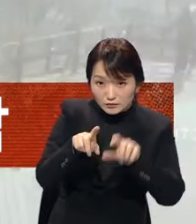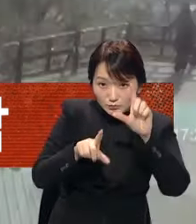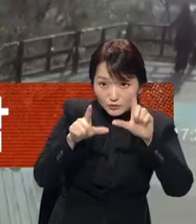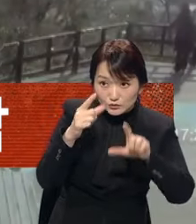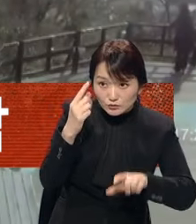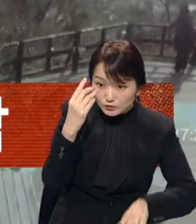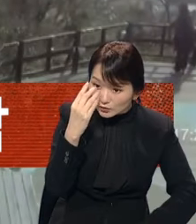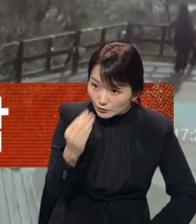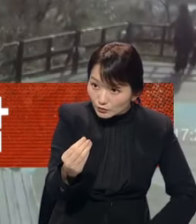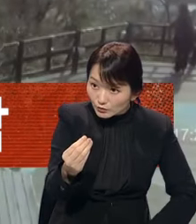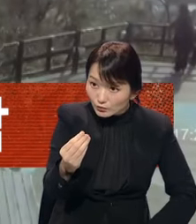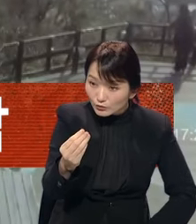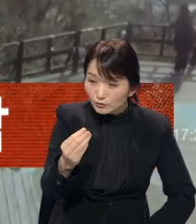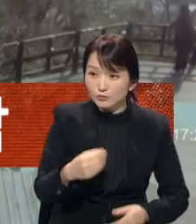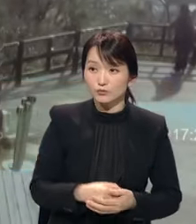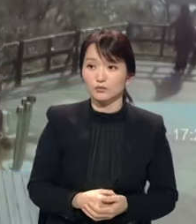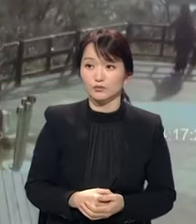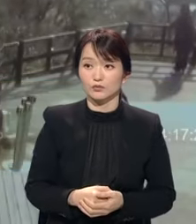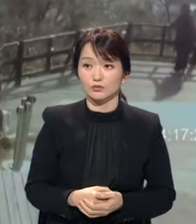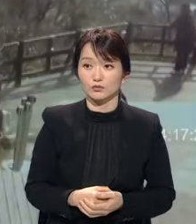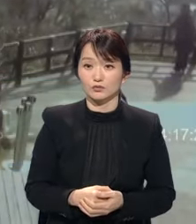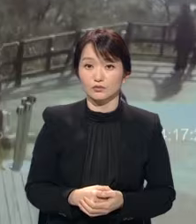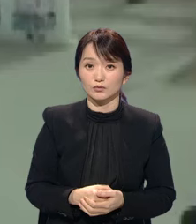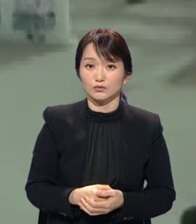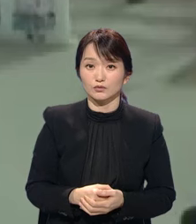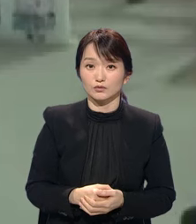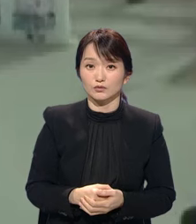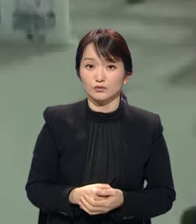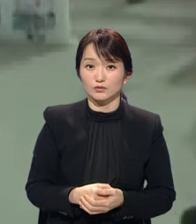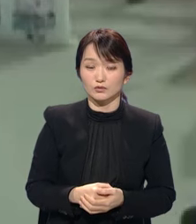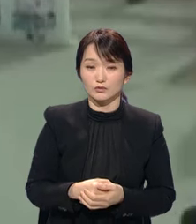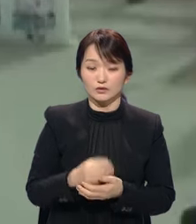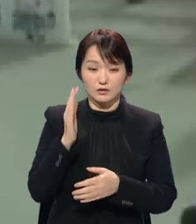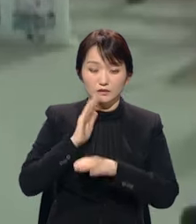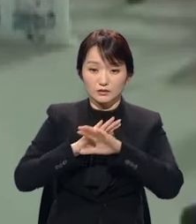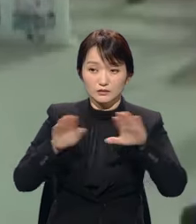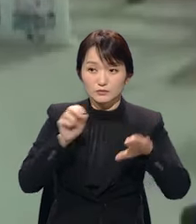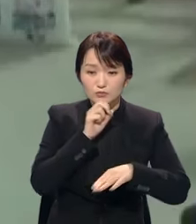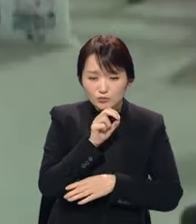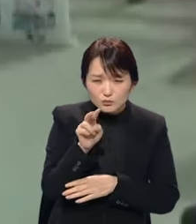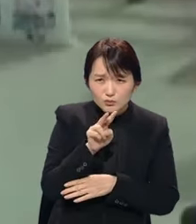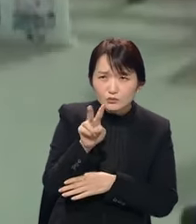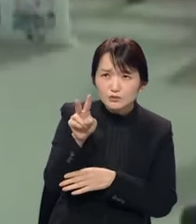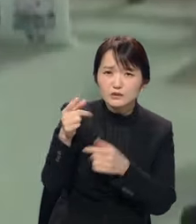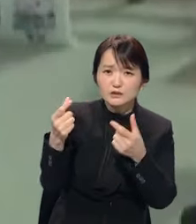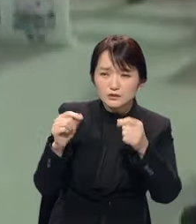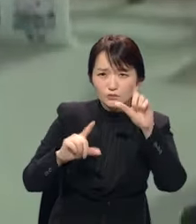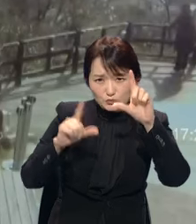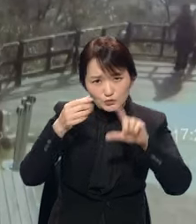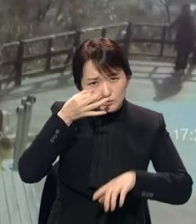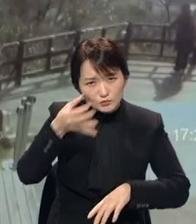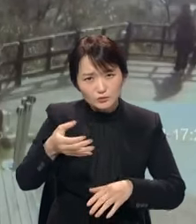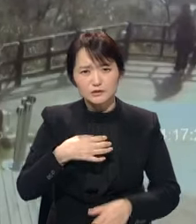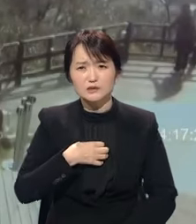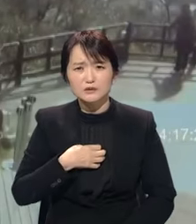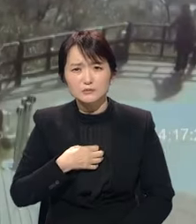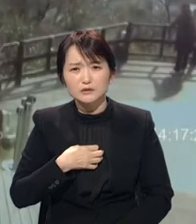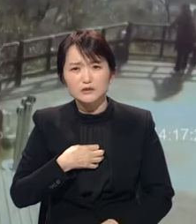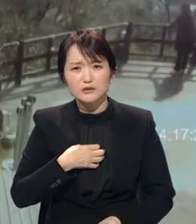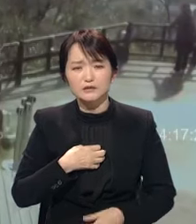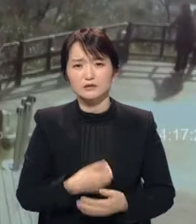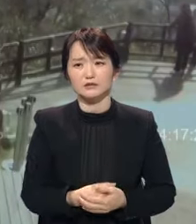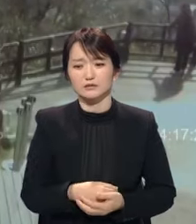난 소나무 길이 마치 하늘로 떠오르는 용처럼 보여서 다들 저 자세로 본다고 하는데요. 그래서 그만큼 위험하니 옆에는